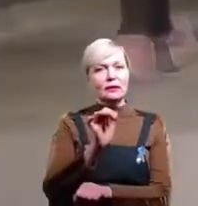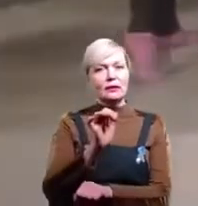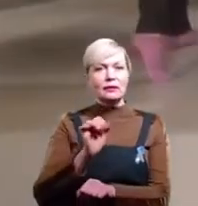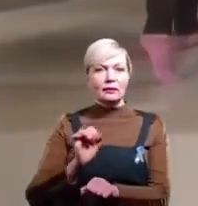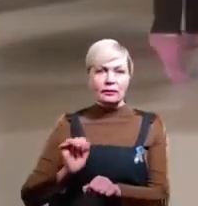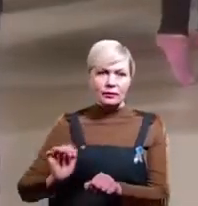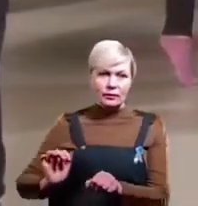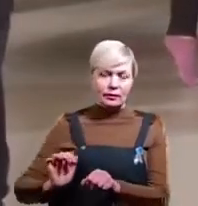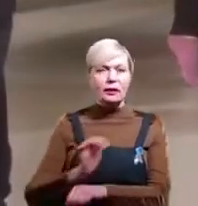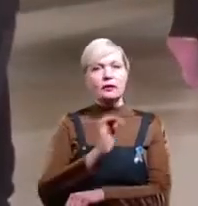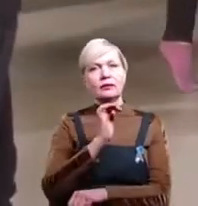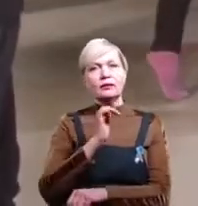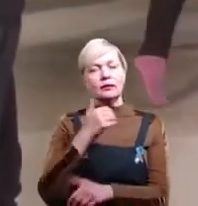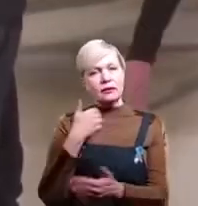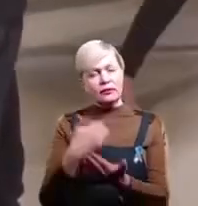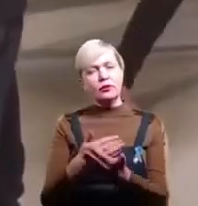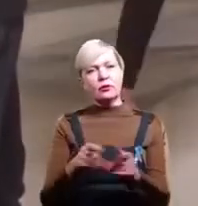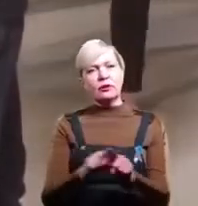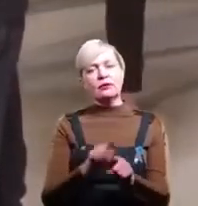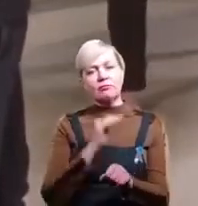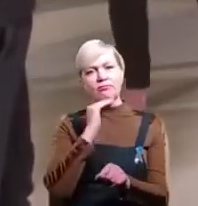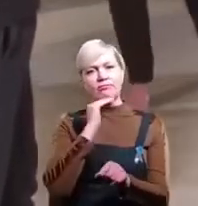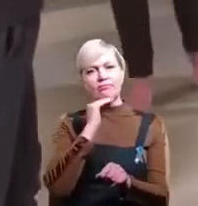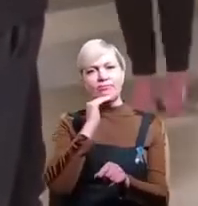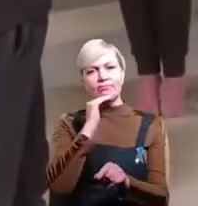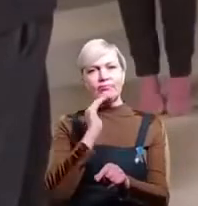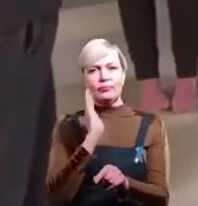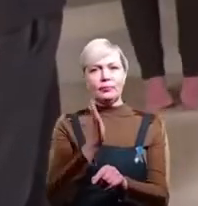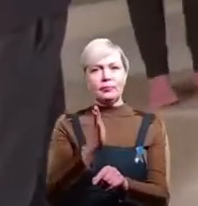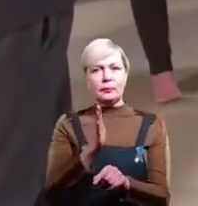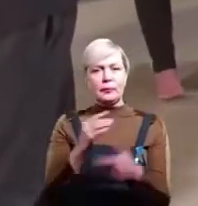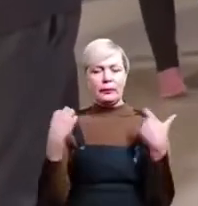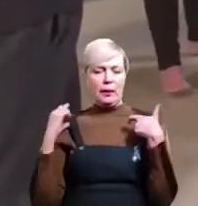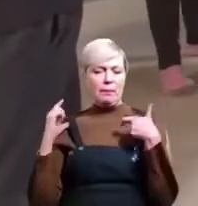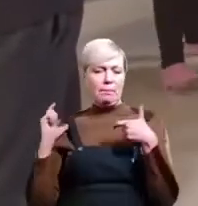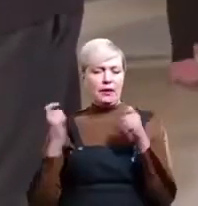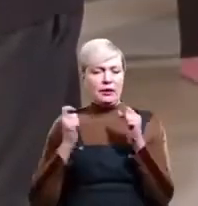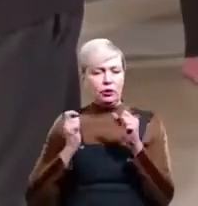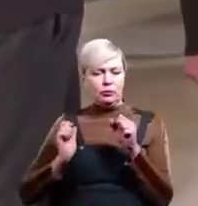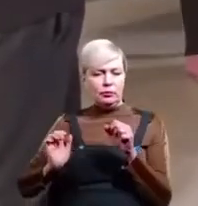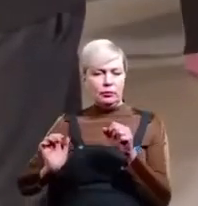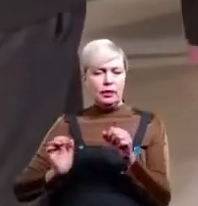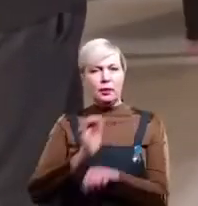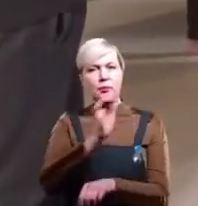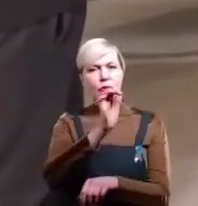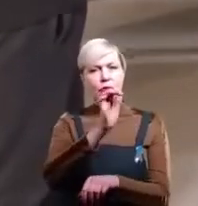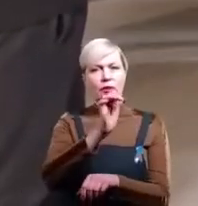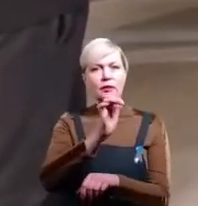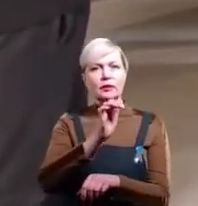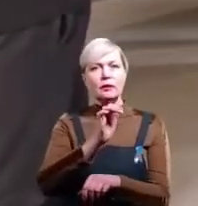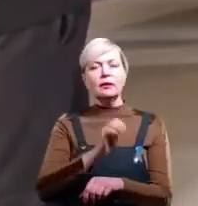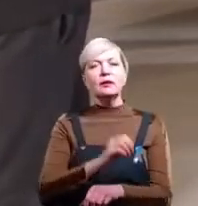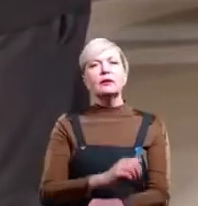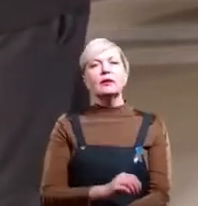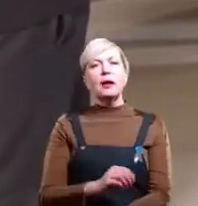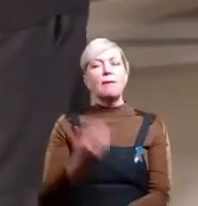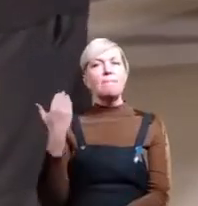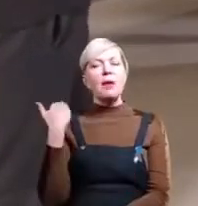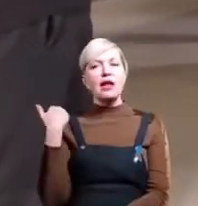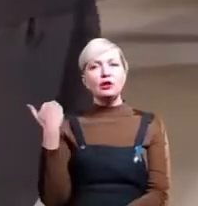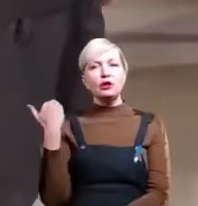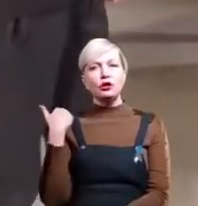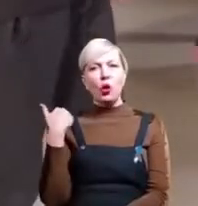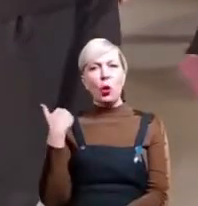толкнись. Вот и все, вот так и достаточно будет. И плечом импульс дай. Ребятки, плечом,